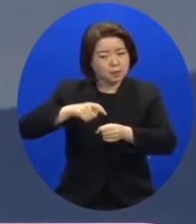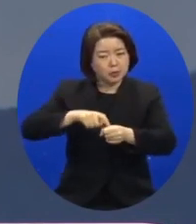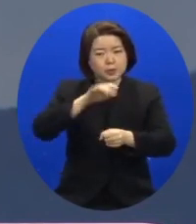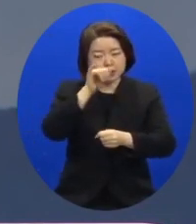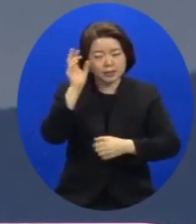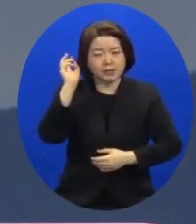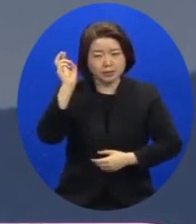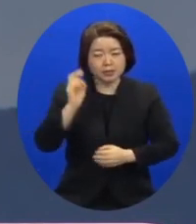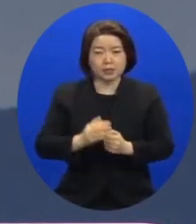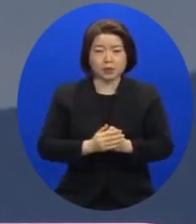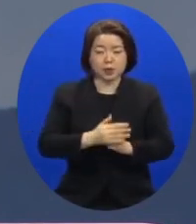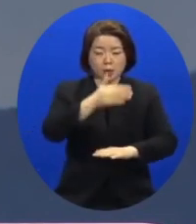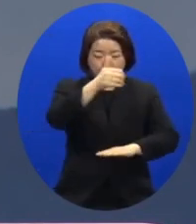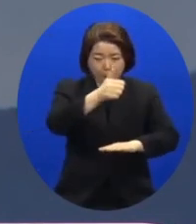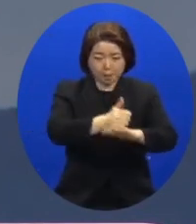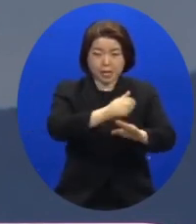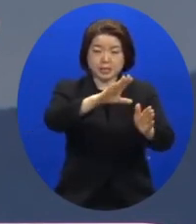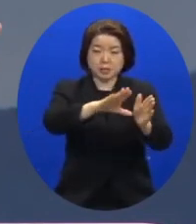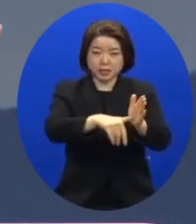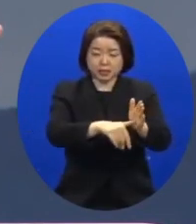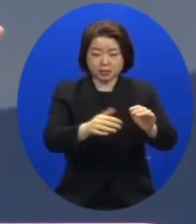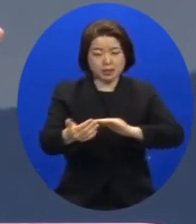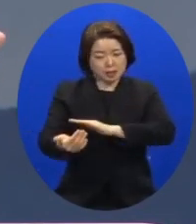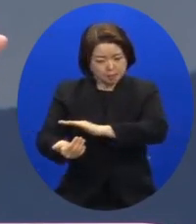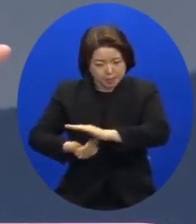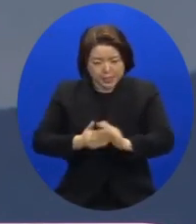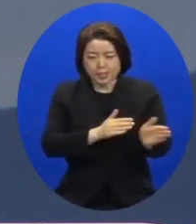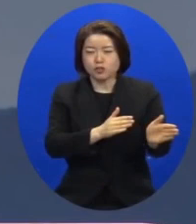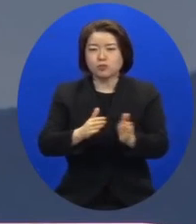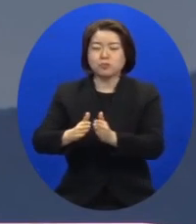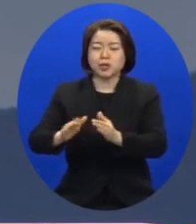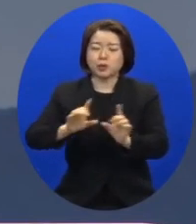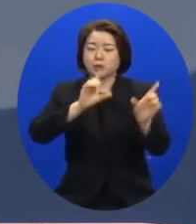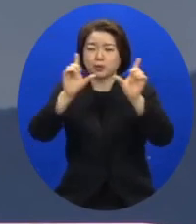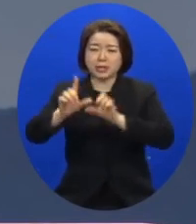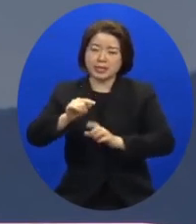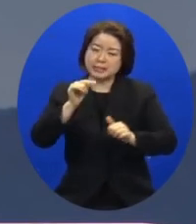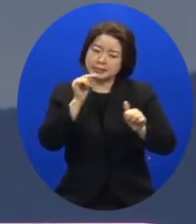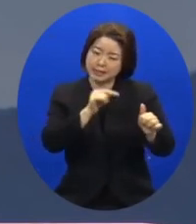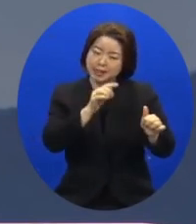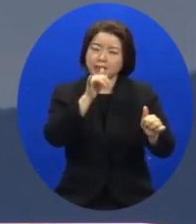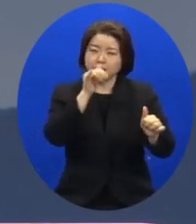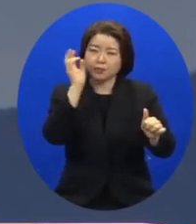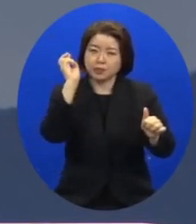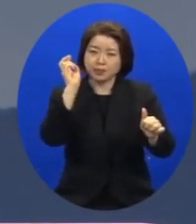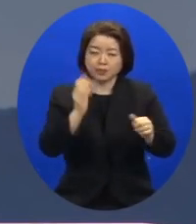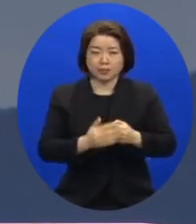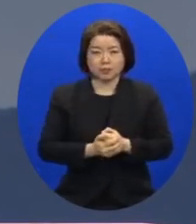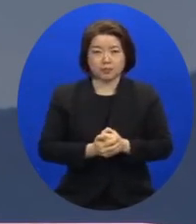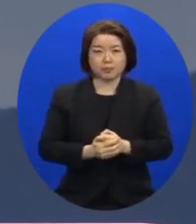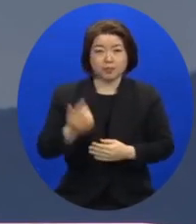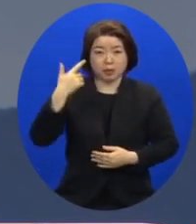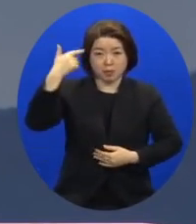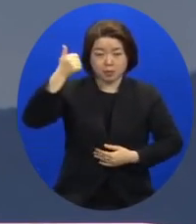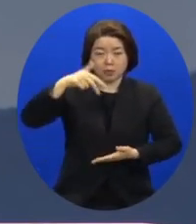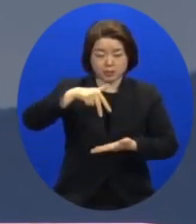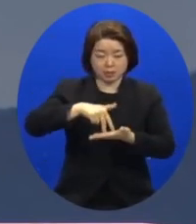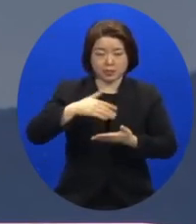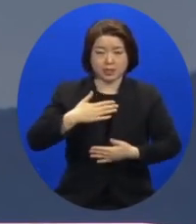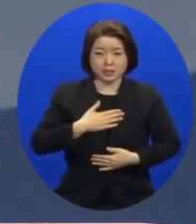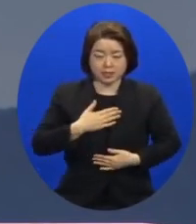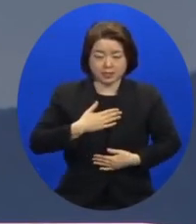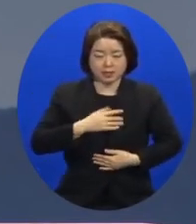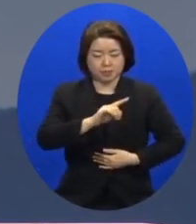마지막 때를 미리 준비하고 사라 라는 거죠 목사로서 제게 가장 부담스럽고